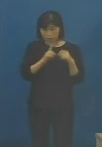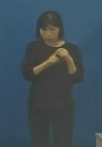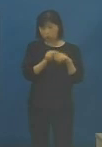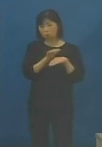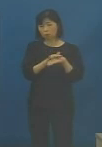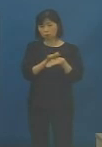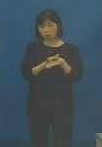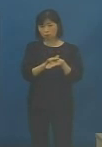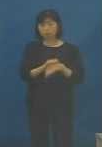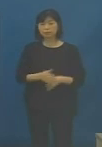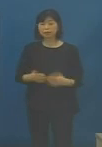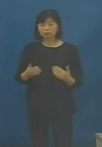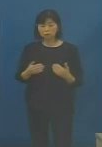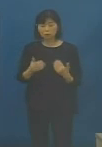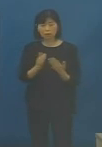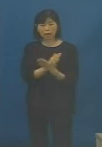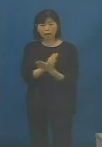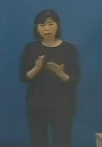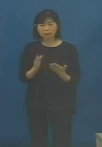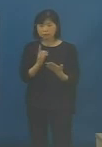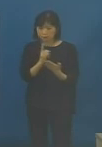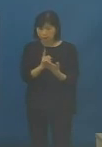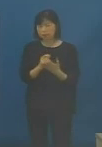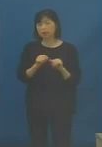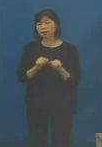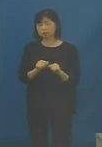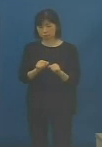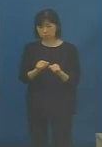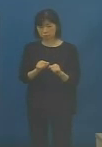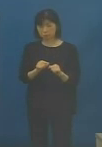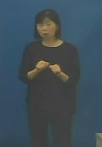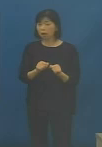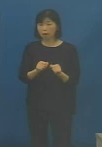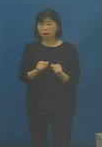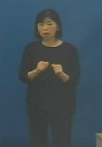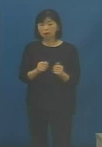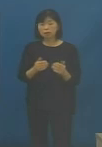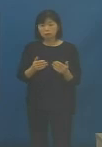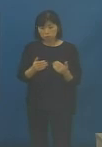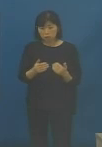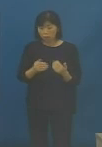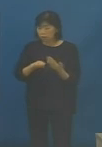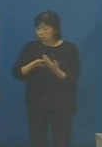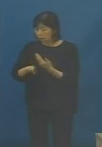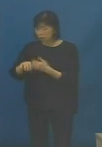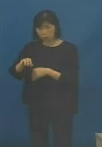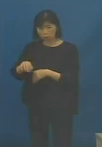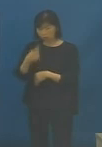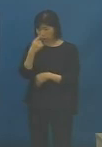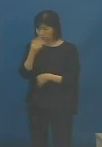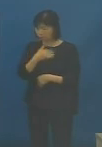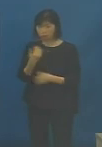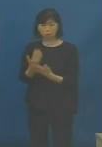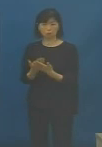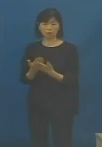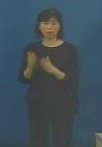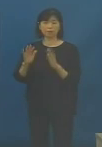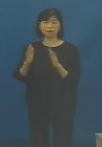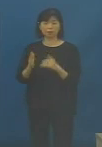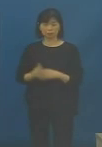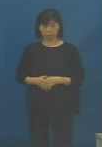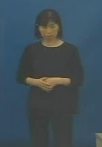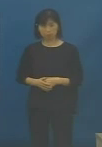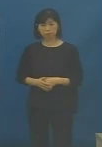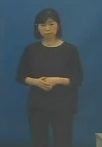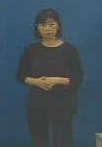範囲でしかやってません。それ以上のことは我々何も求めていません。従いまして、それ